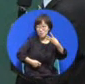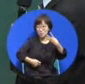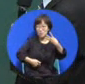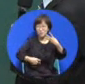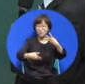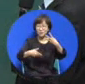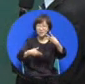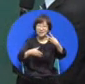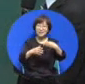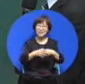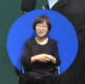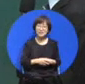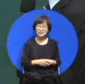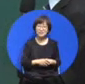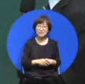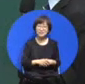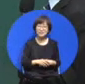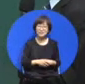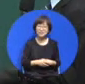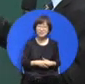us do three things. 렘넌트들이 지금